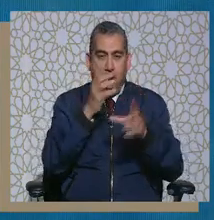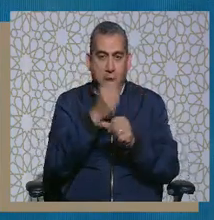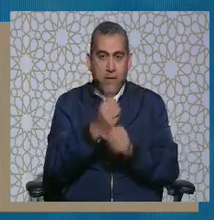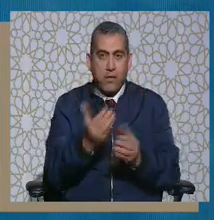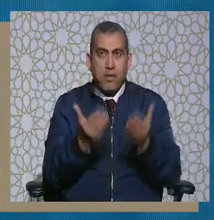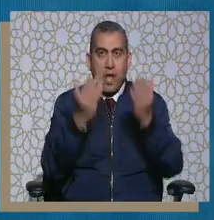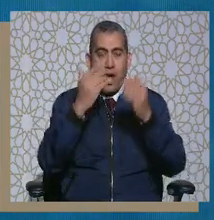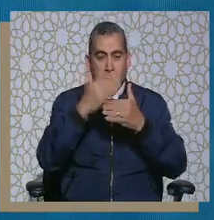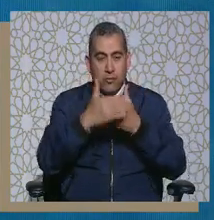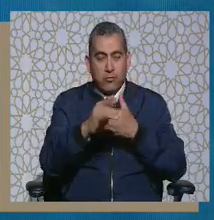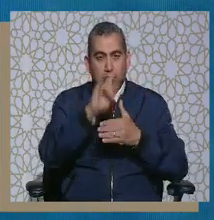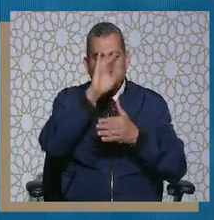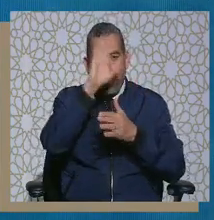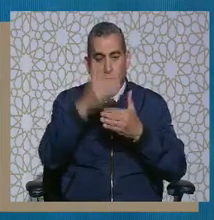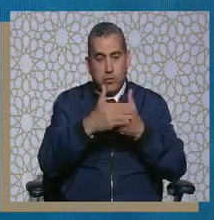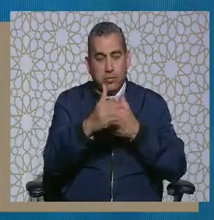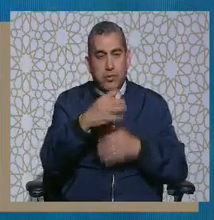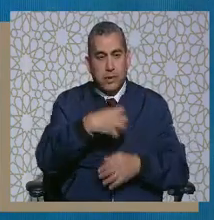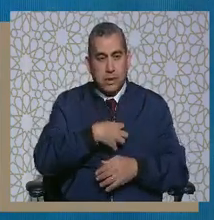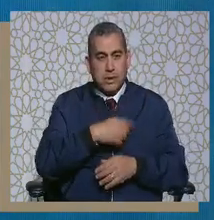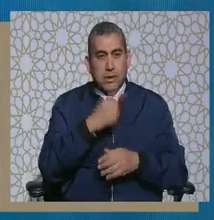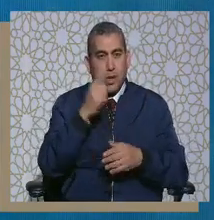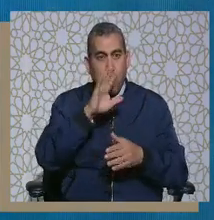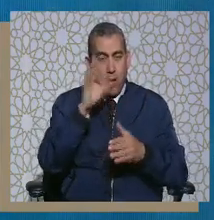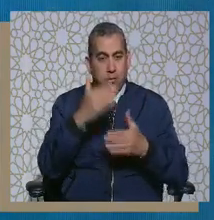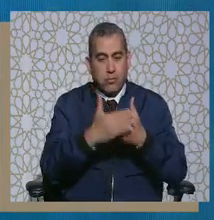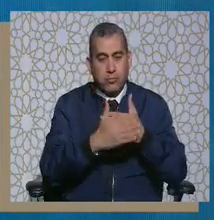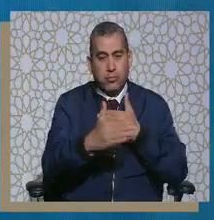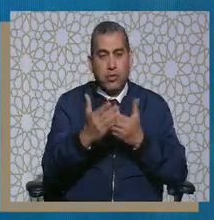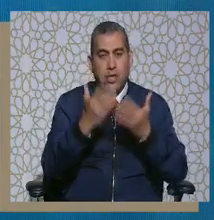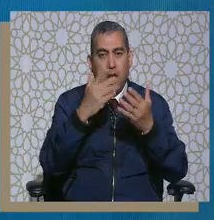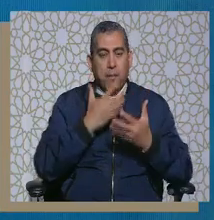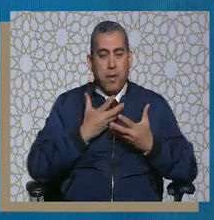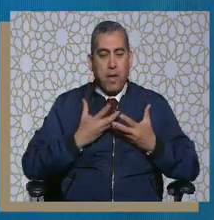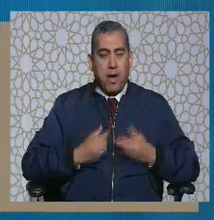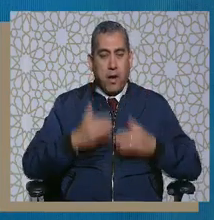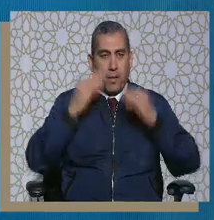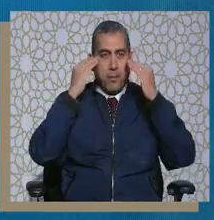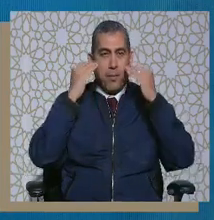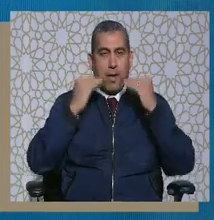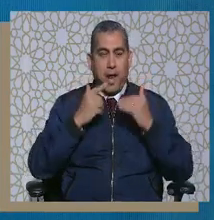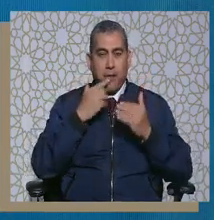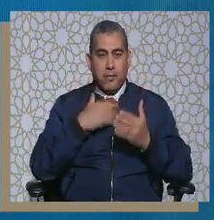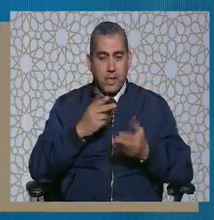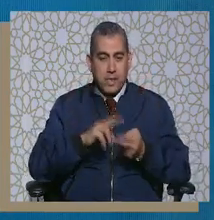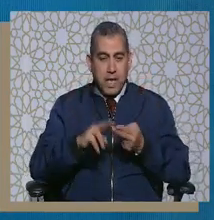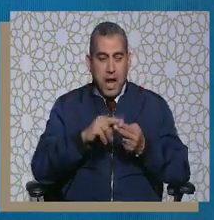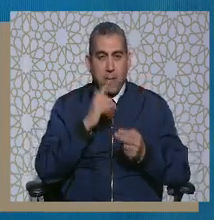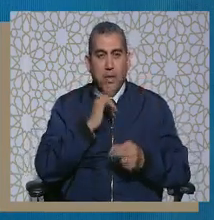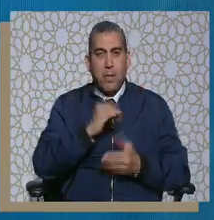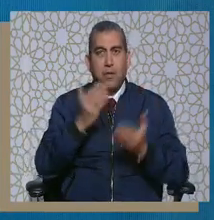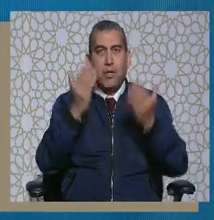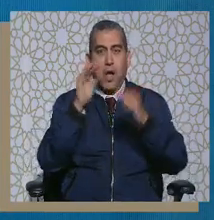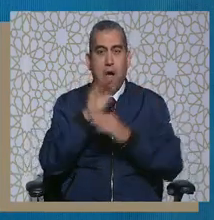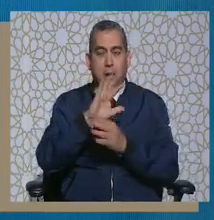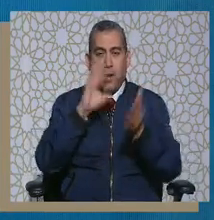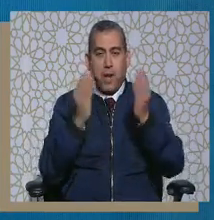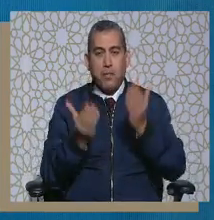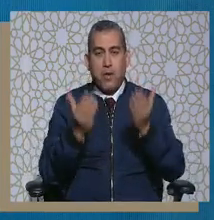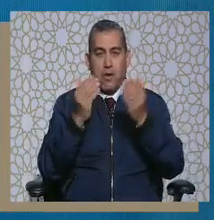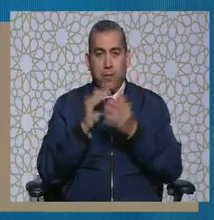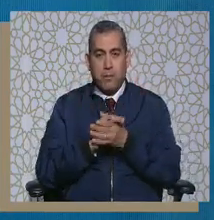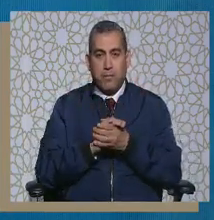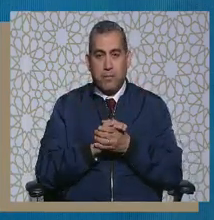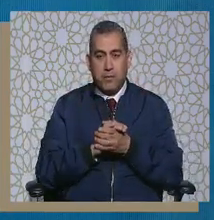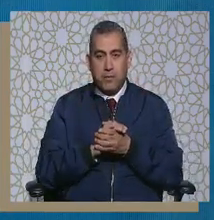يصرف عنهم كل ضيق وكل حرج ويجعلهم في راحه بال وفي سلامه على الدوام يا رب العالمين يا رب يا